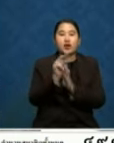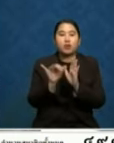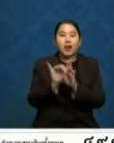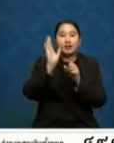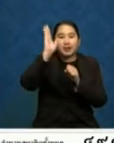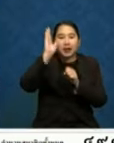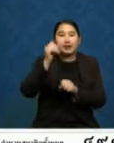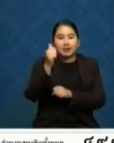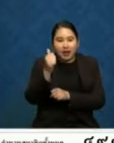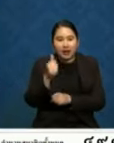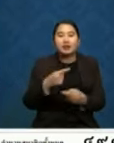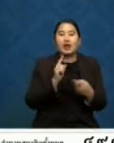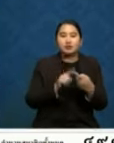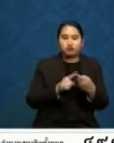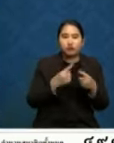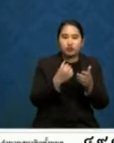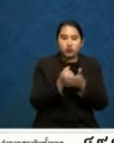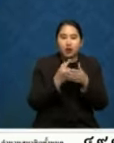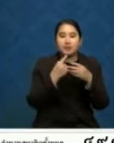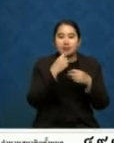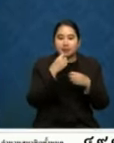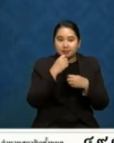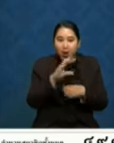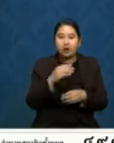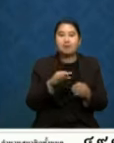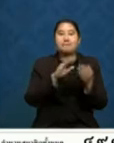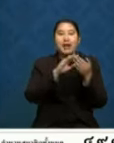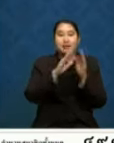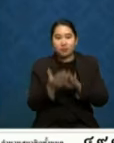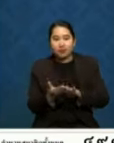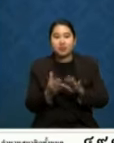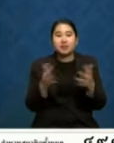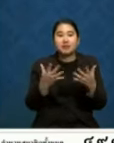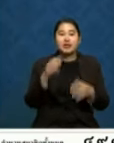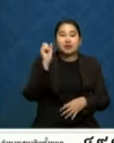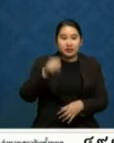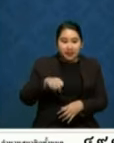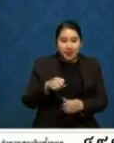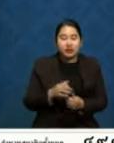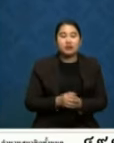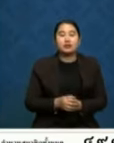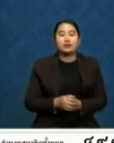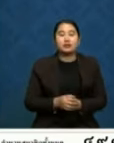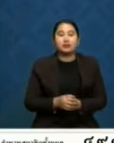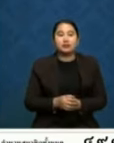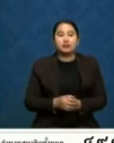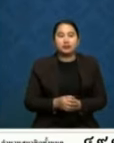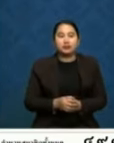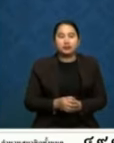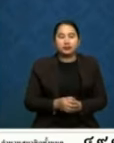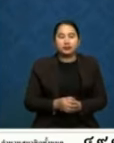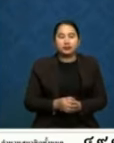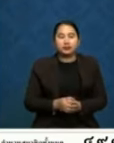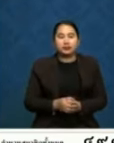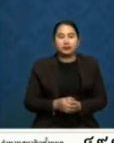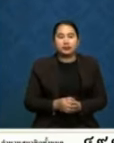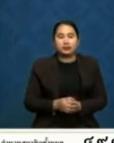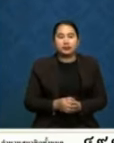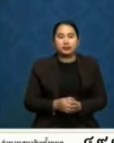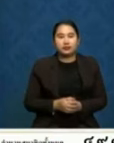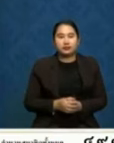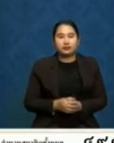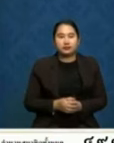ต่ประเด็นแรกให้ท่านยืนยันนิดหนึ่งว่าจะไม่มีการยุบบ้านกาญจนาภิเษกระบบคุ้มครองเด็กทางเลือกใช่หรือไม่ครับท่านประธานขอบคุณครับ